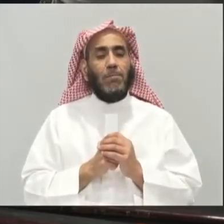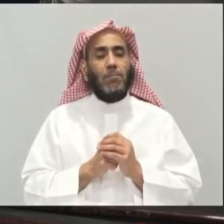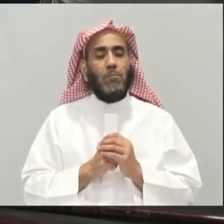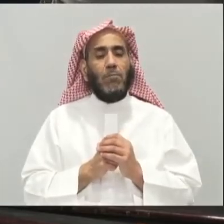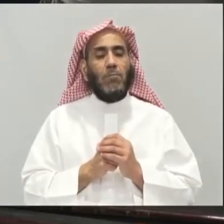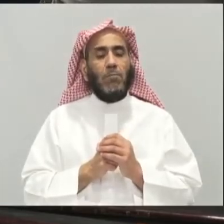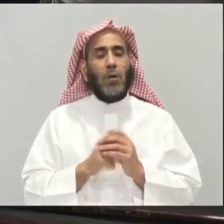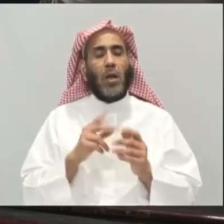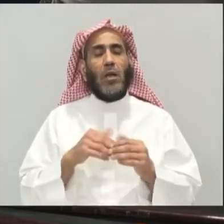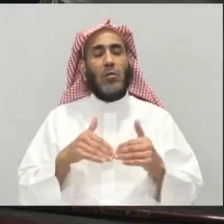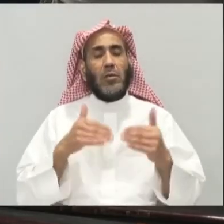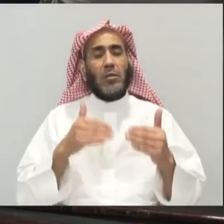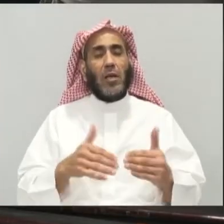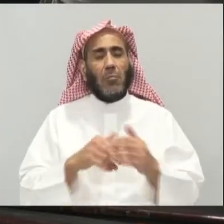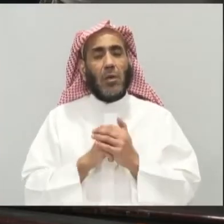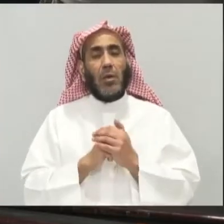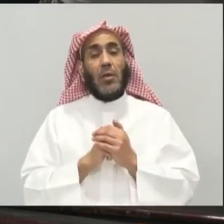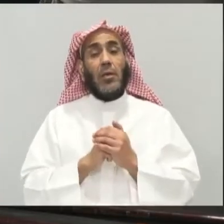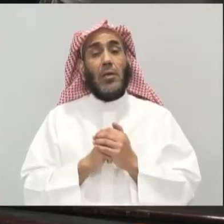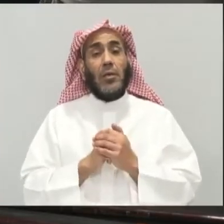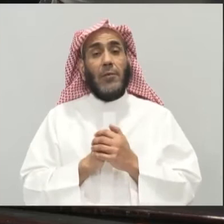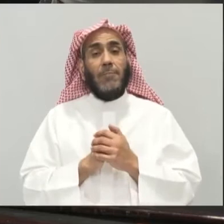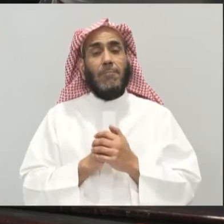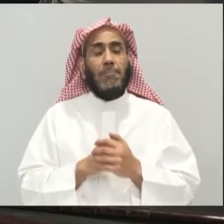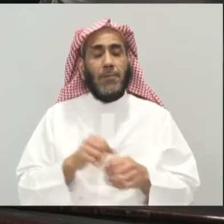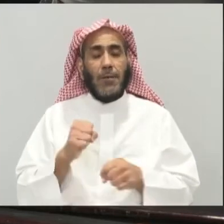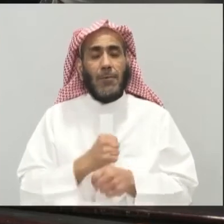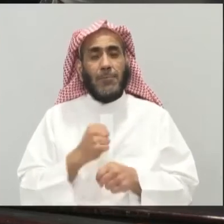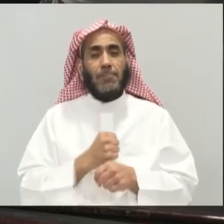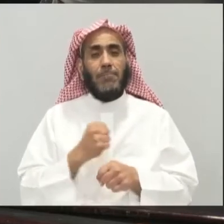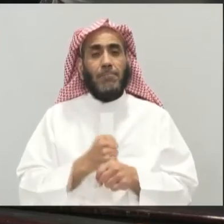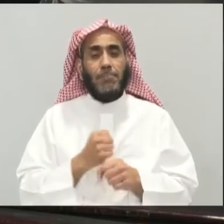ايضا ان استكمل العمل